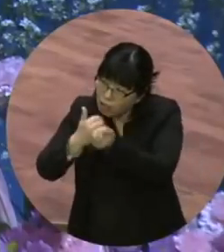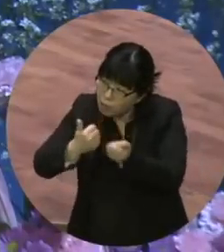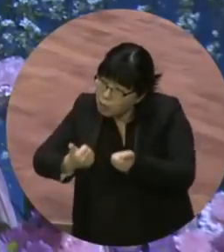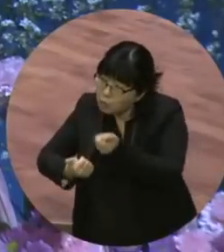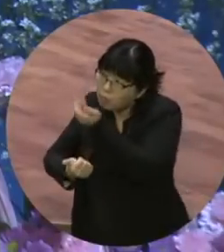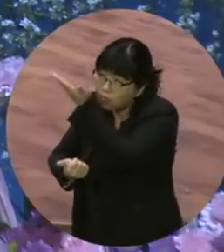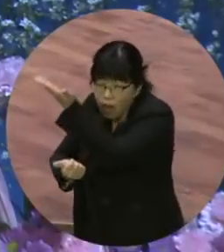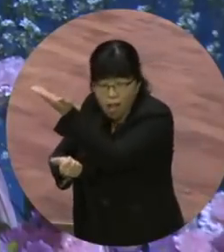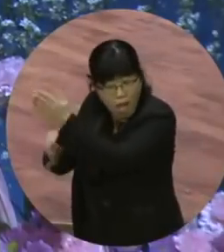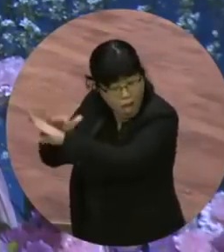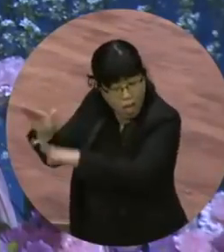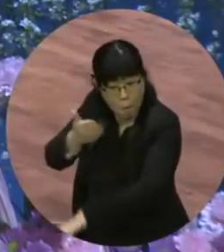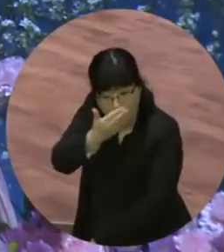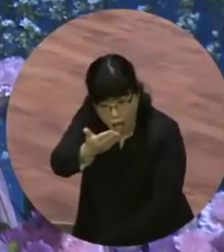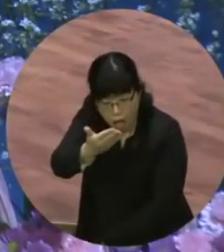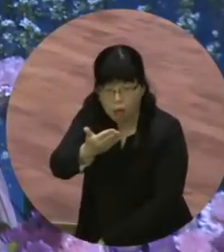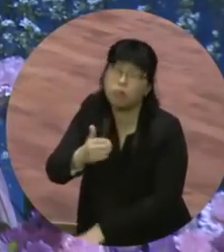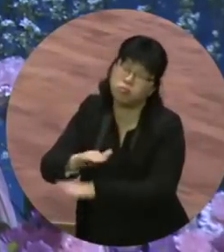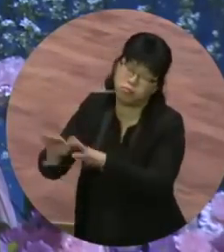할 수 있어요, 없어요?